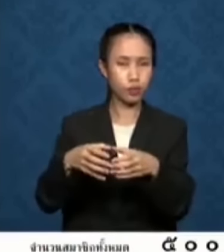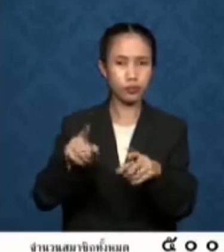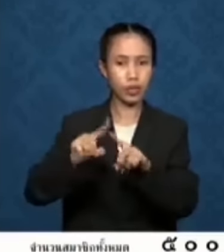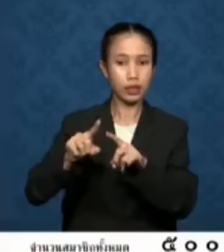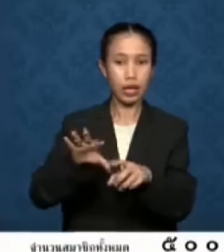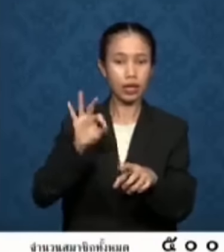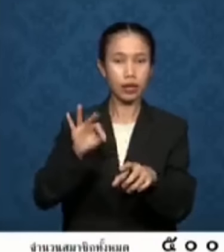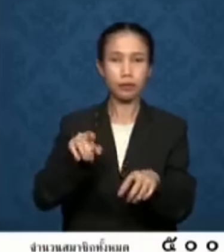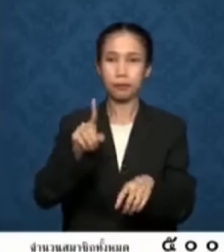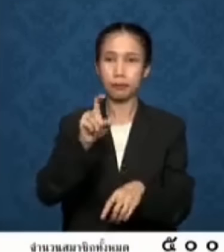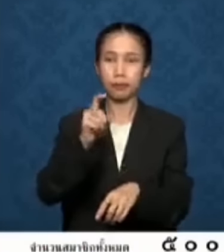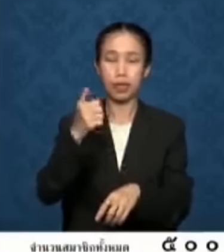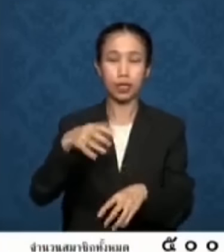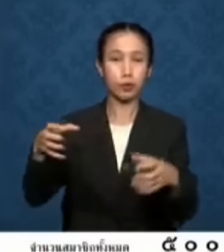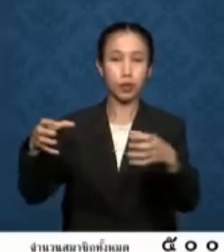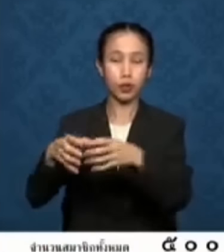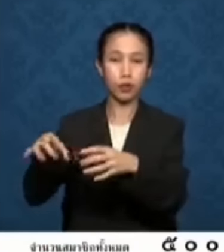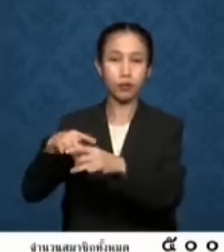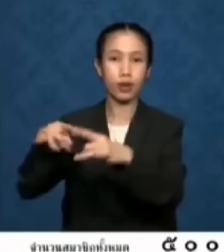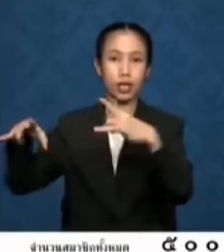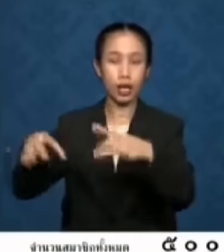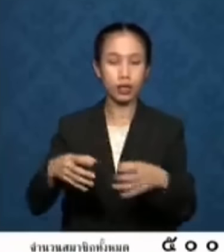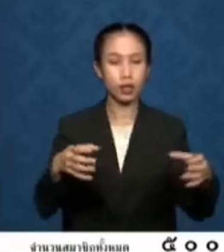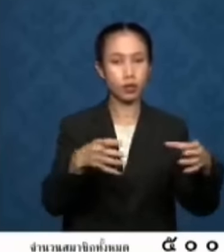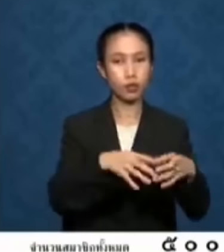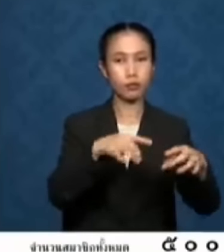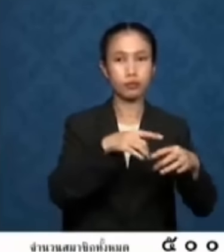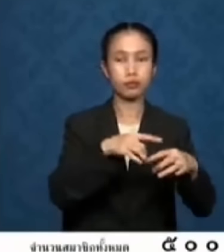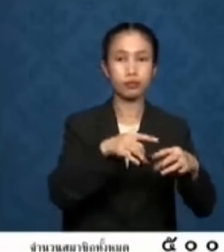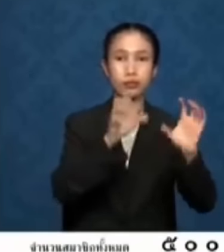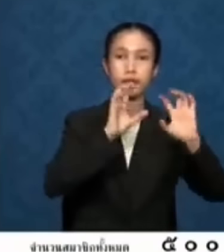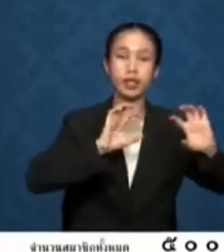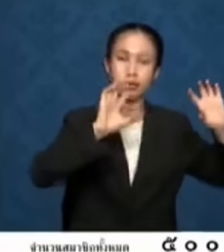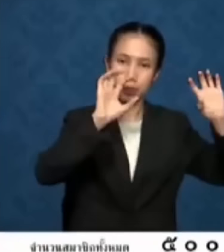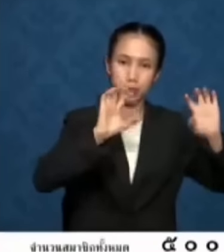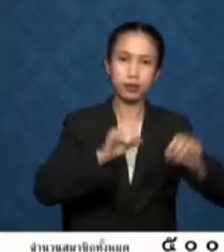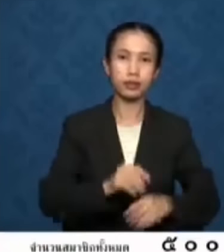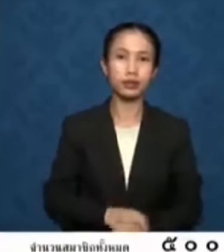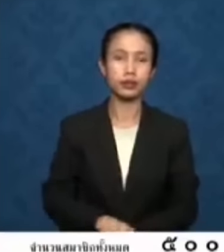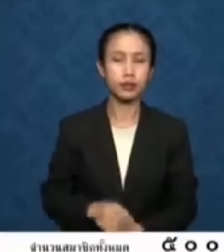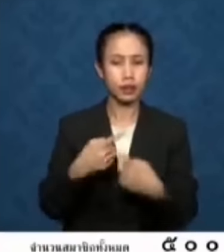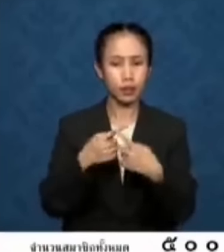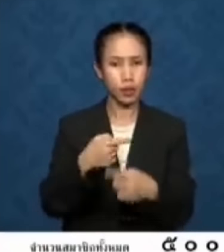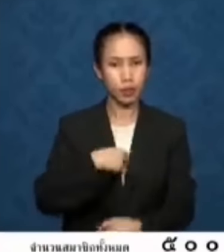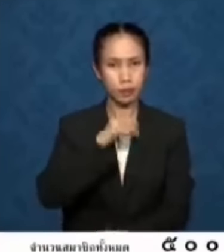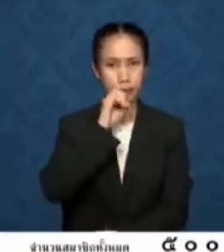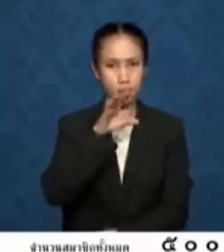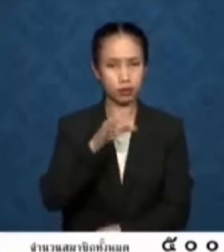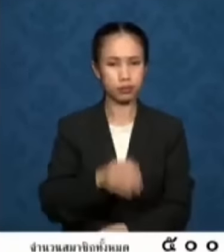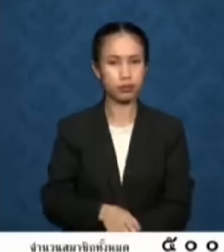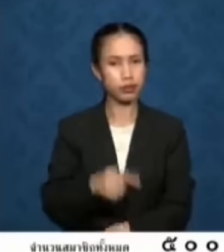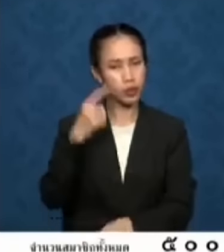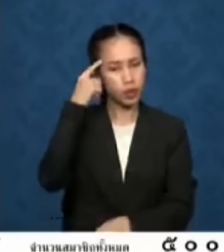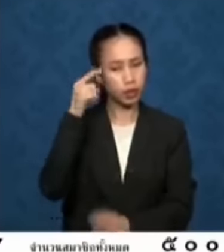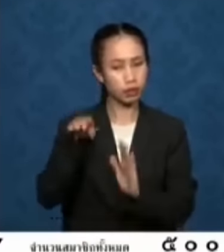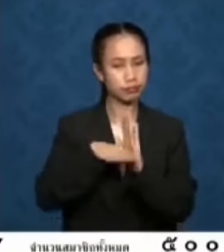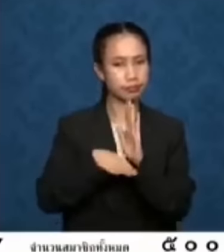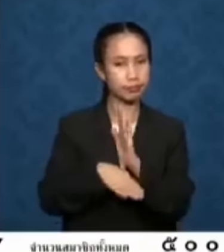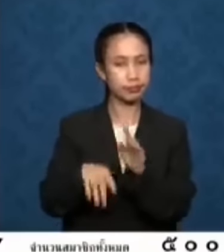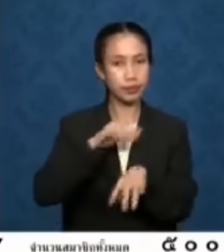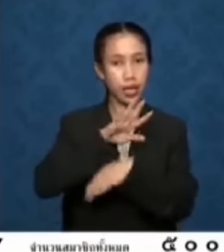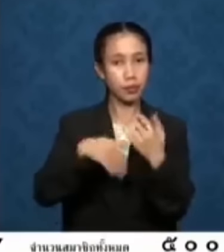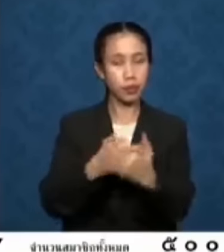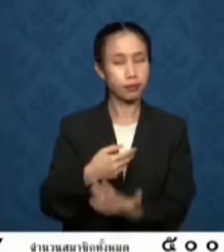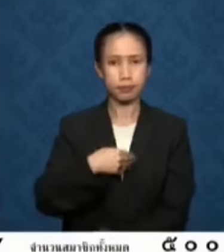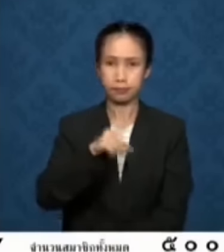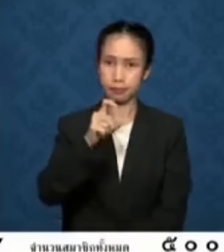พรรคหนึ่งครับต้องเป็นวิปฝ่ายค้านแล้วก็วิปฝ่ายรัฐบาลครับ ท่านท่านประธานไม่ได้อยู่ในกระบวนการตั้งแต่แรกนะครับท่านประธานผม